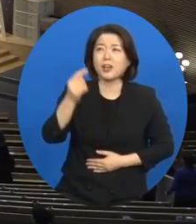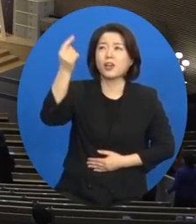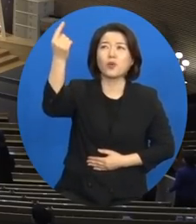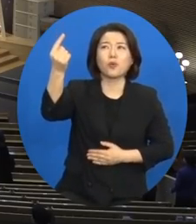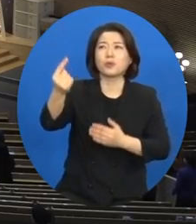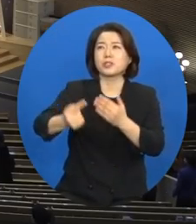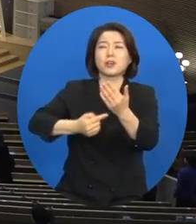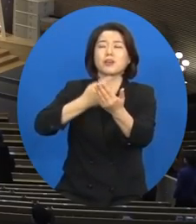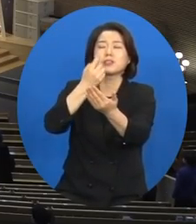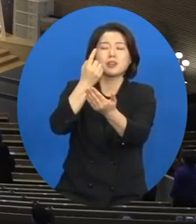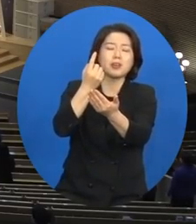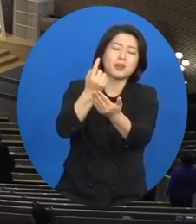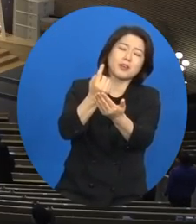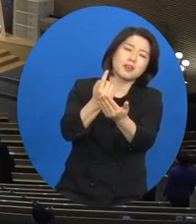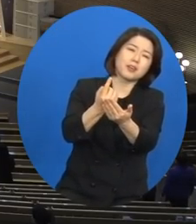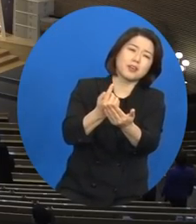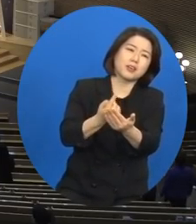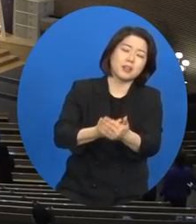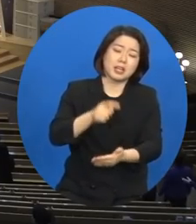이곳에 오셔서